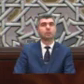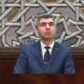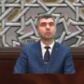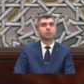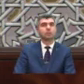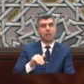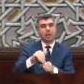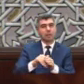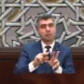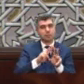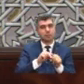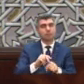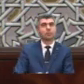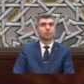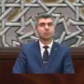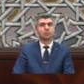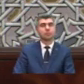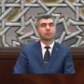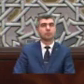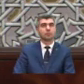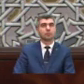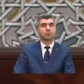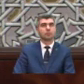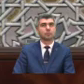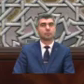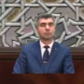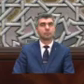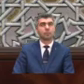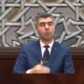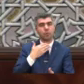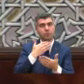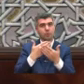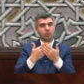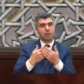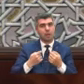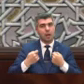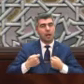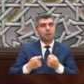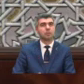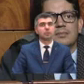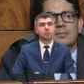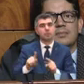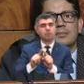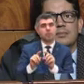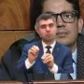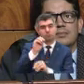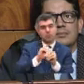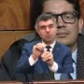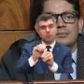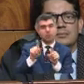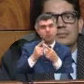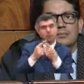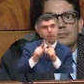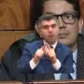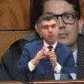فريق التجمع الدستوري. تفضل سيد النائب يطرح السؤال. شكرا سيد رئيس. عن تشغيل محطات إصلاح السفن ببعض الموانئ نسائلكم